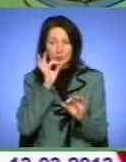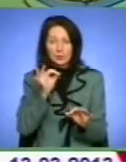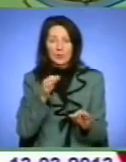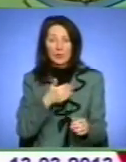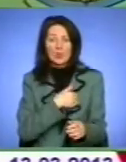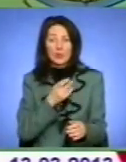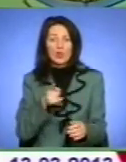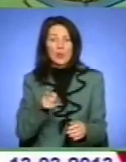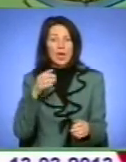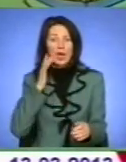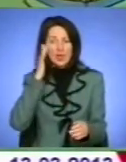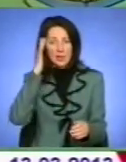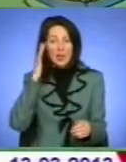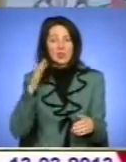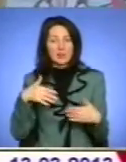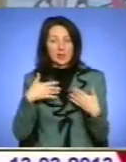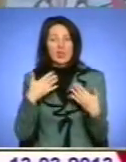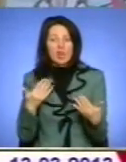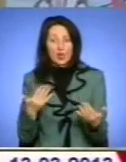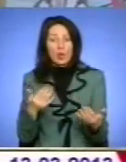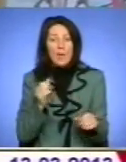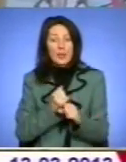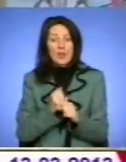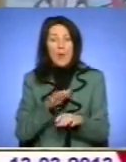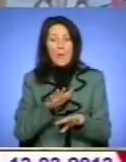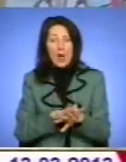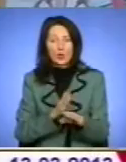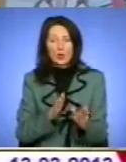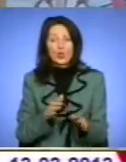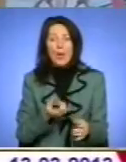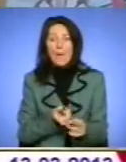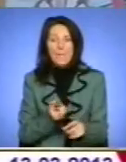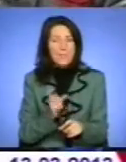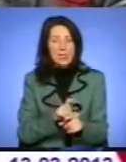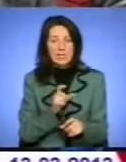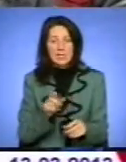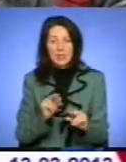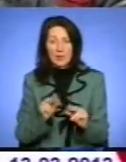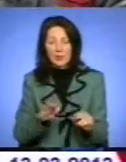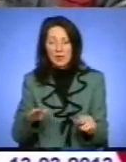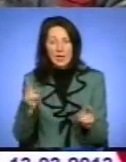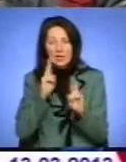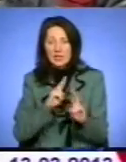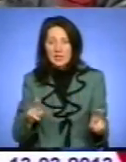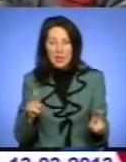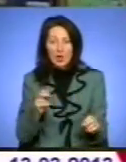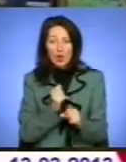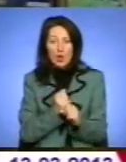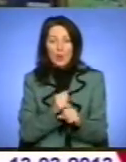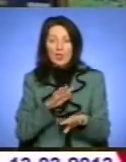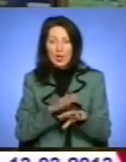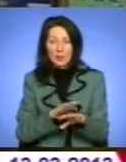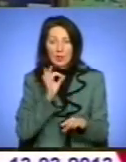ідеї надихнули працівників банку. І хоча більшість школярів не знають тонкощів роботи установи, майже одноголосно вважають майбутнє